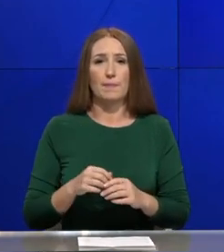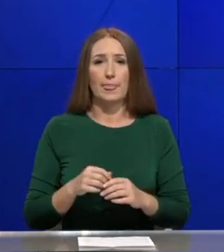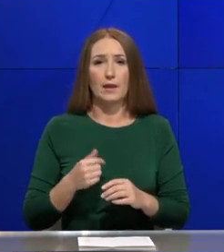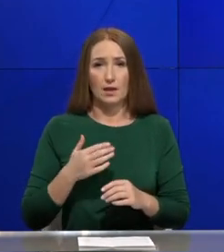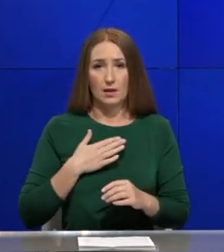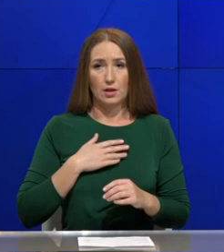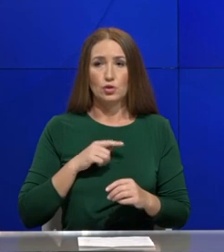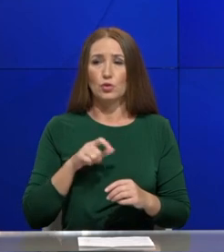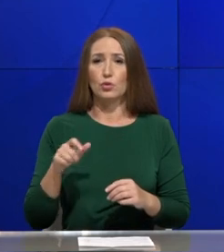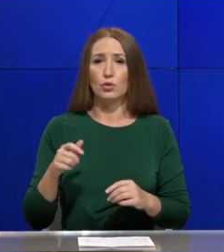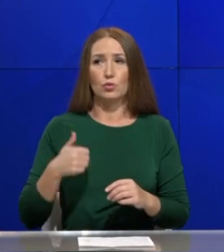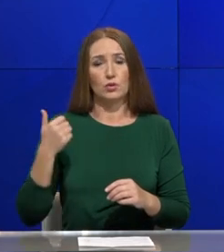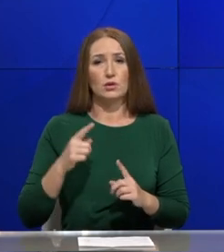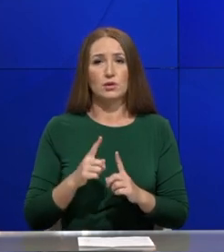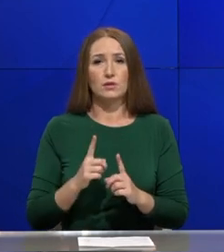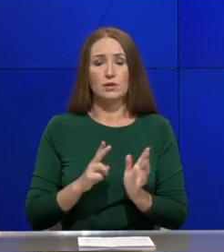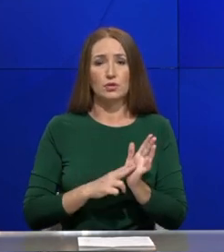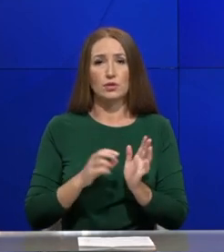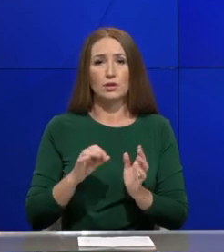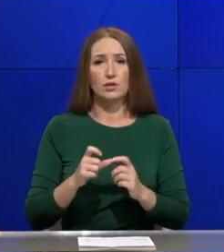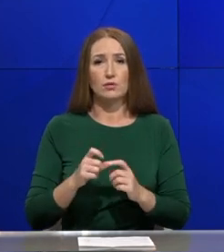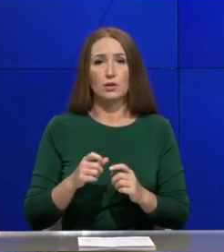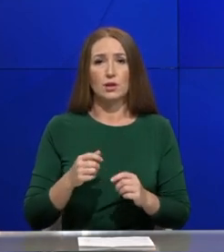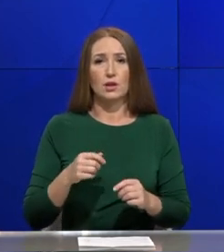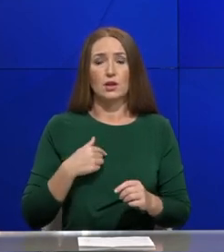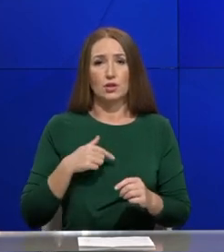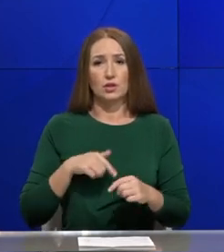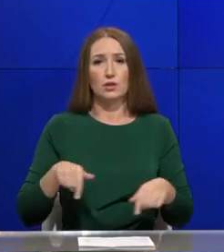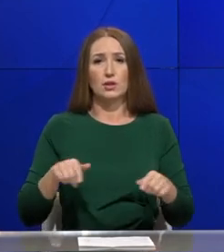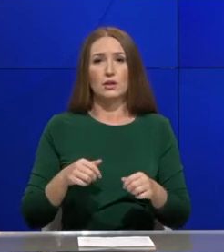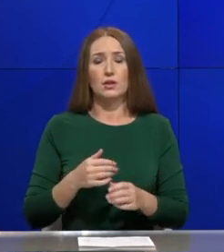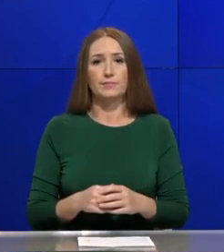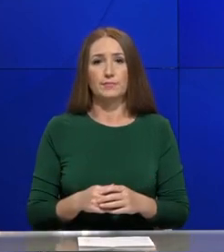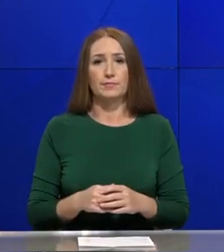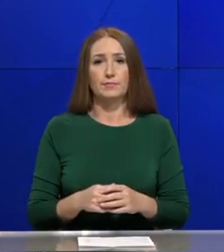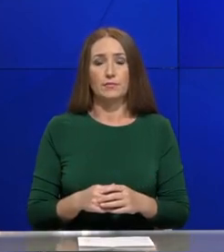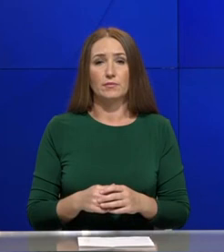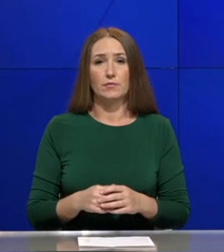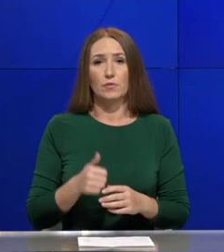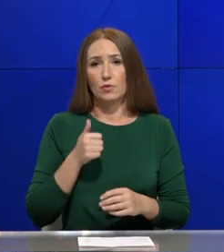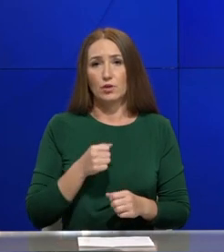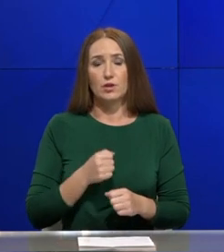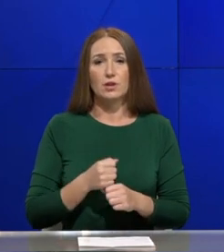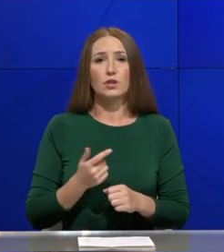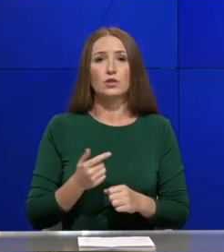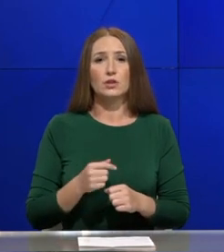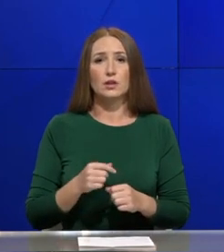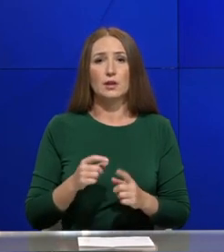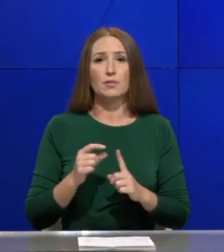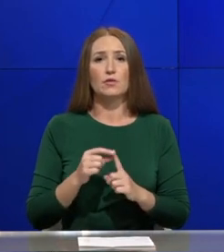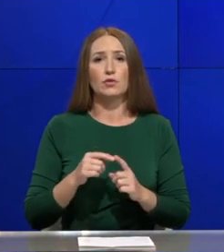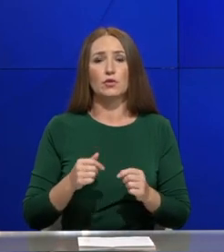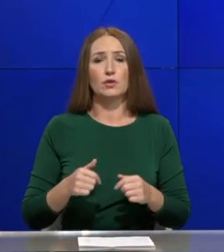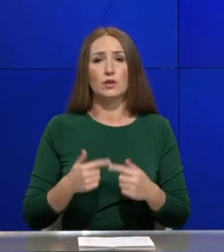u inostranstvu važan dio našeg identiteta i razvoja. Što se tiče privrednog razvoja